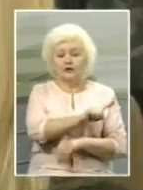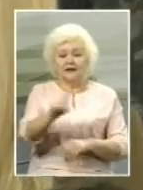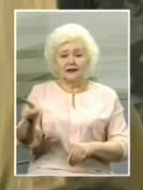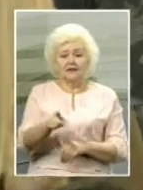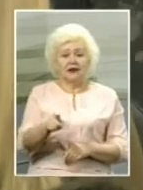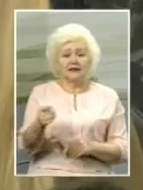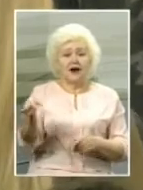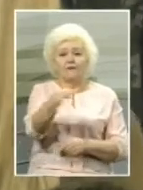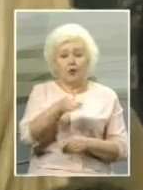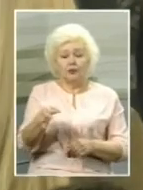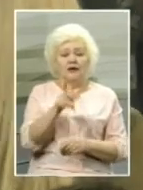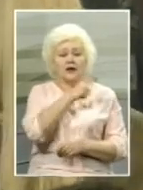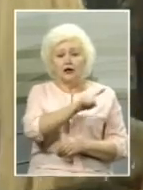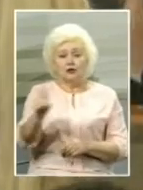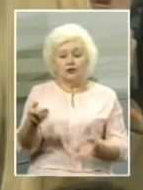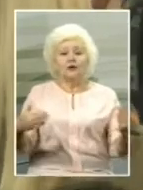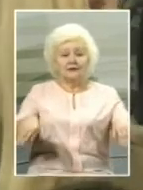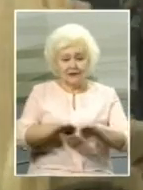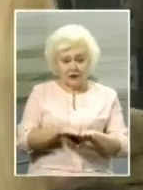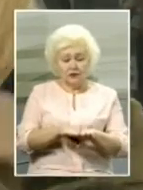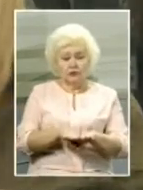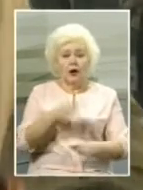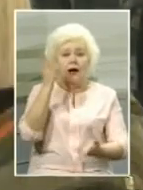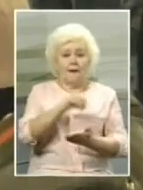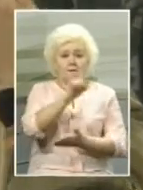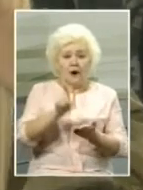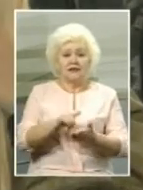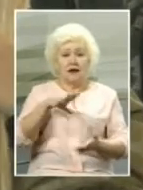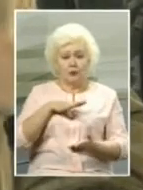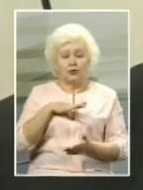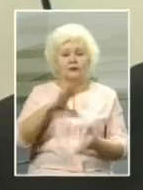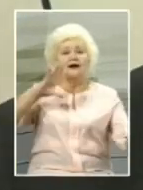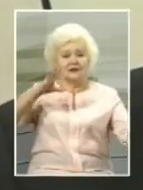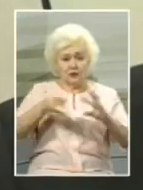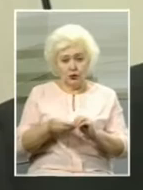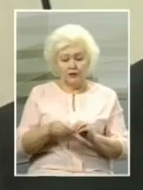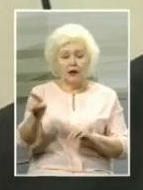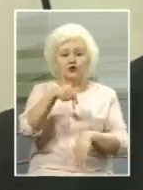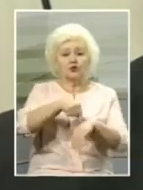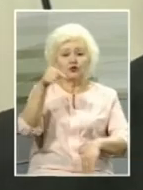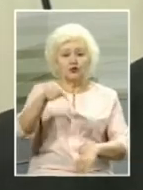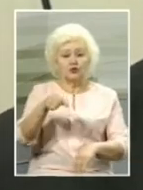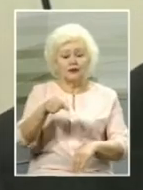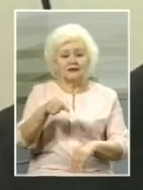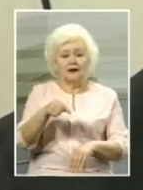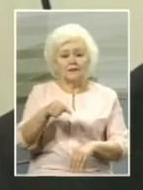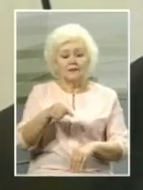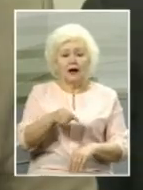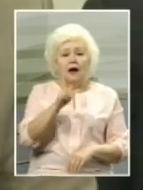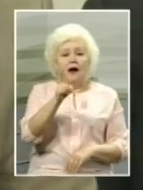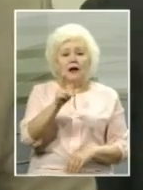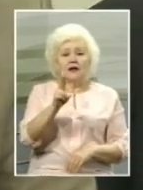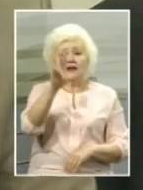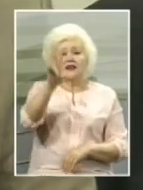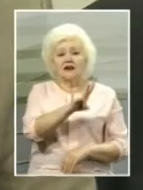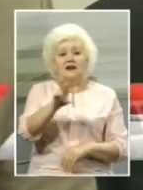Львові, строки вже закінчені. І має бути вже результат. Що стосується капелана,